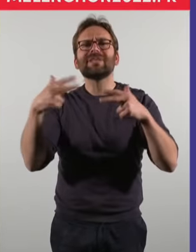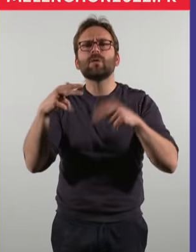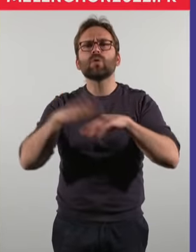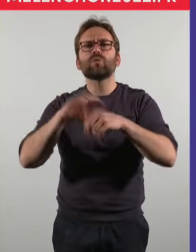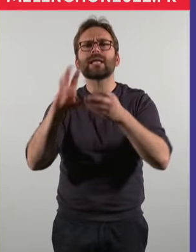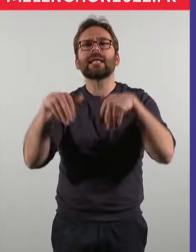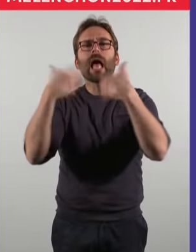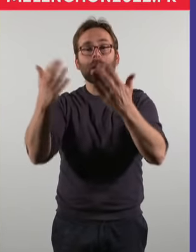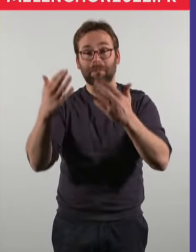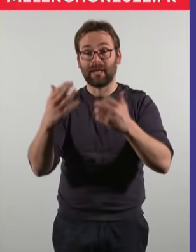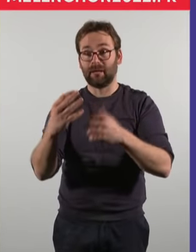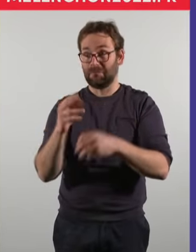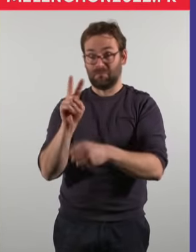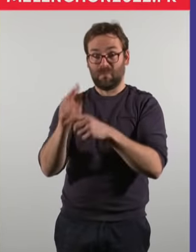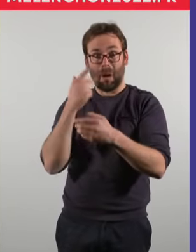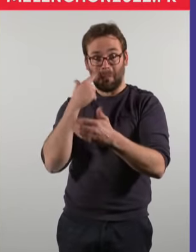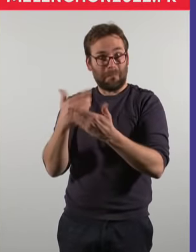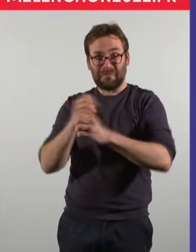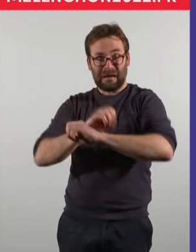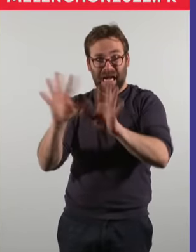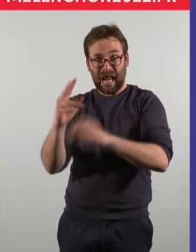après.